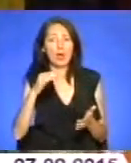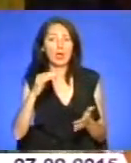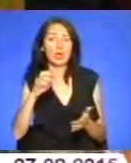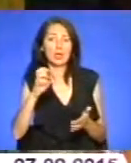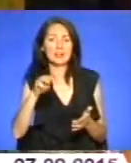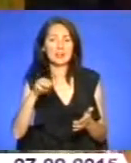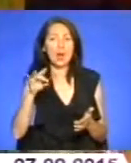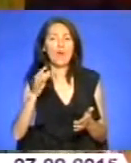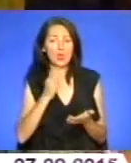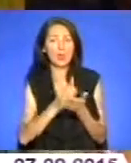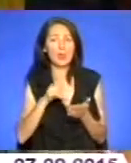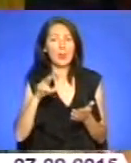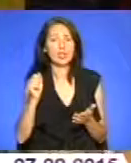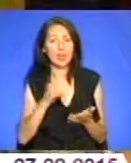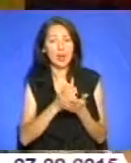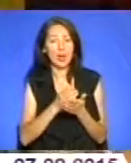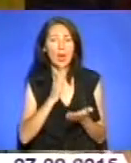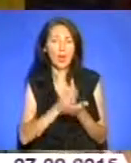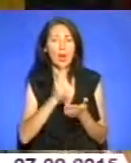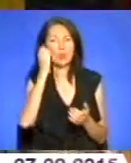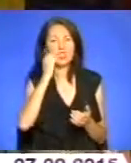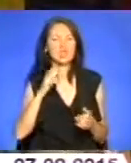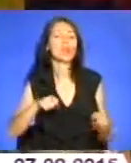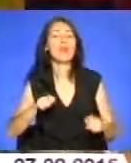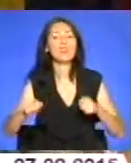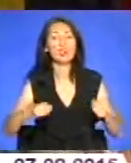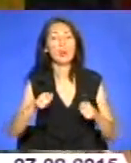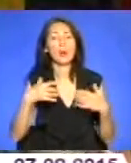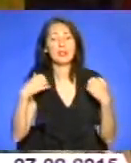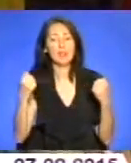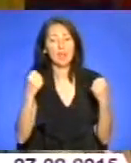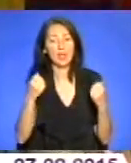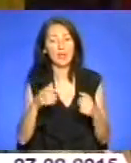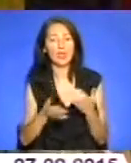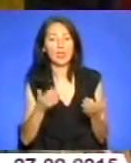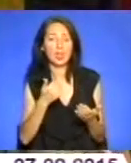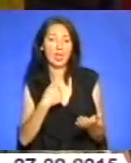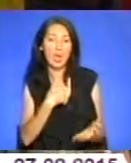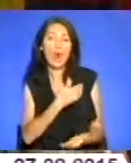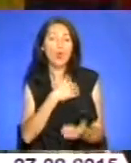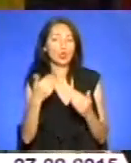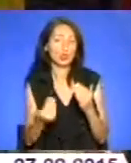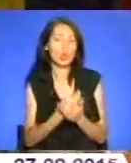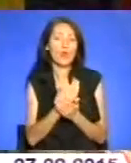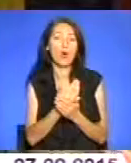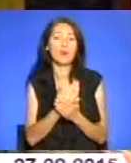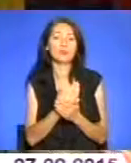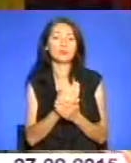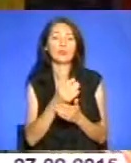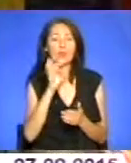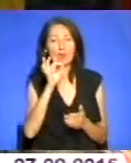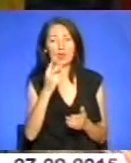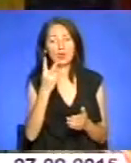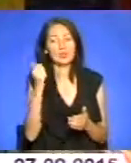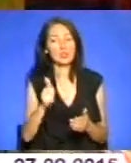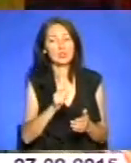має. Маю, мамо, старий велосипед. Спортивний. Ну, але я хочу, каже, нового. Я кажу, за